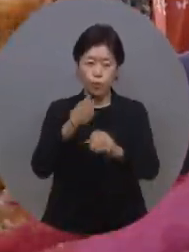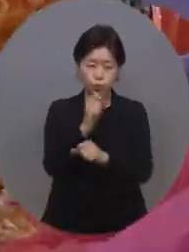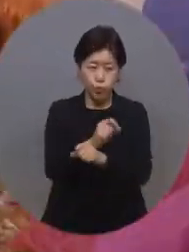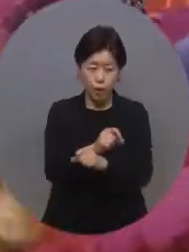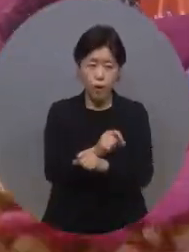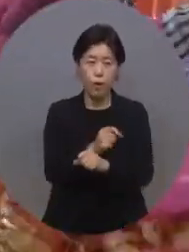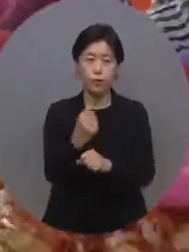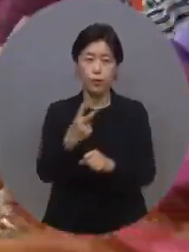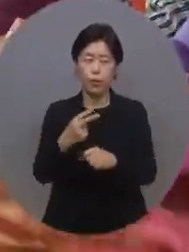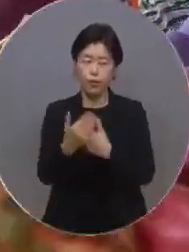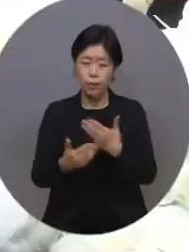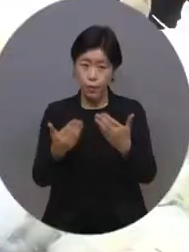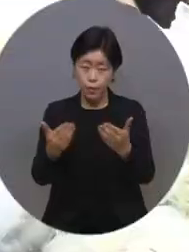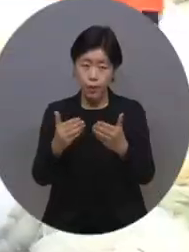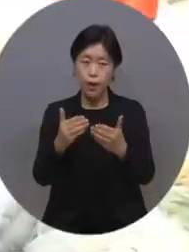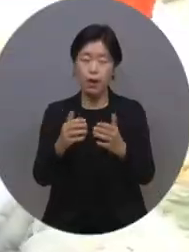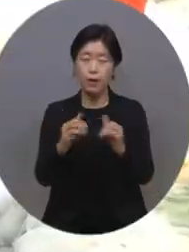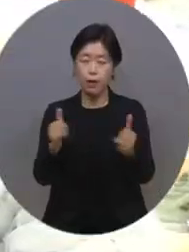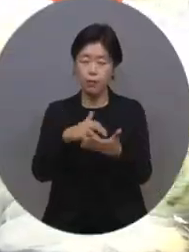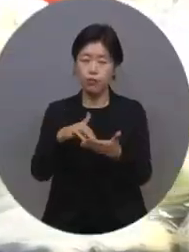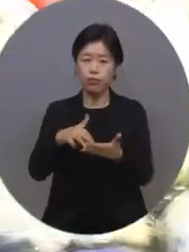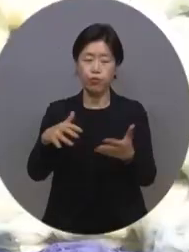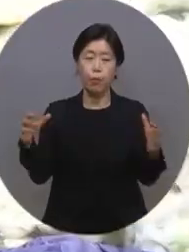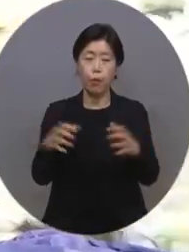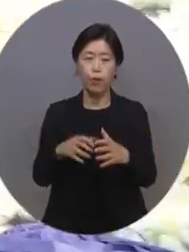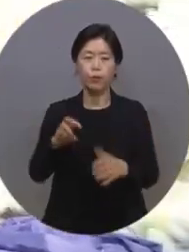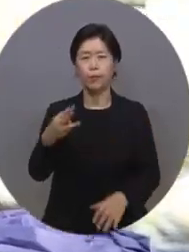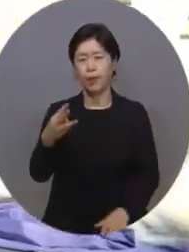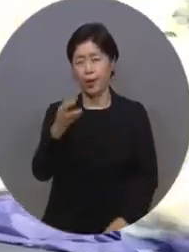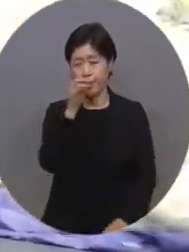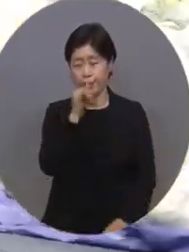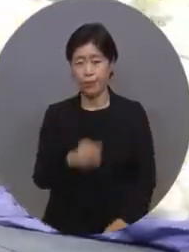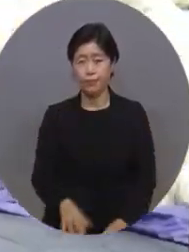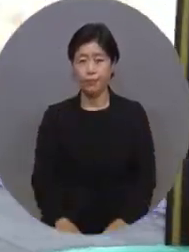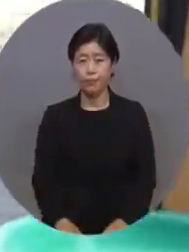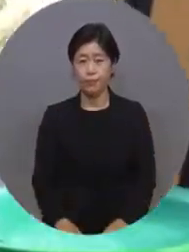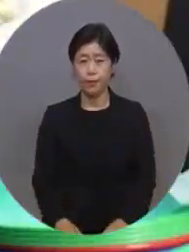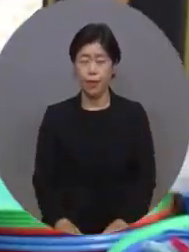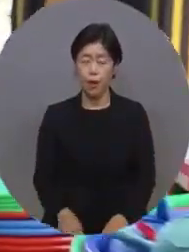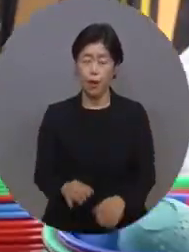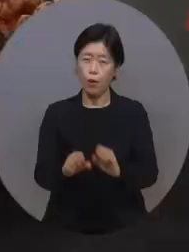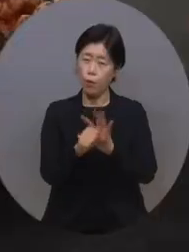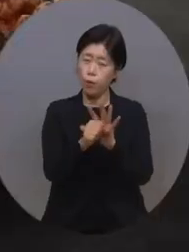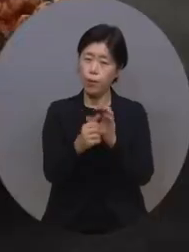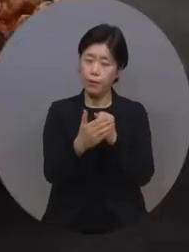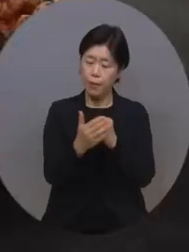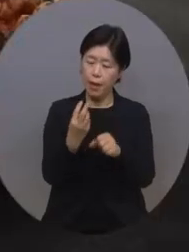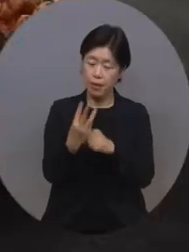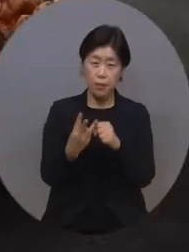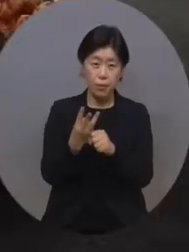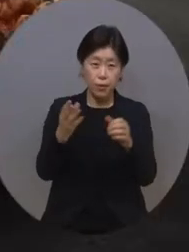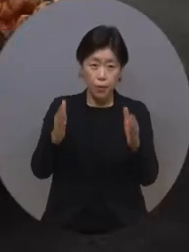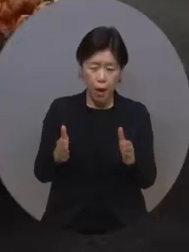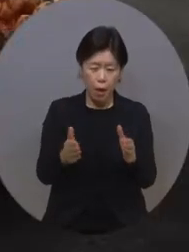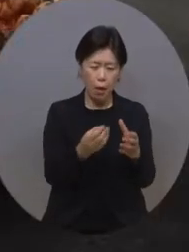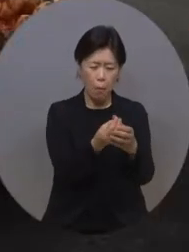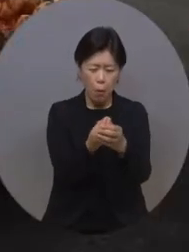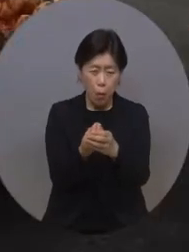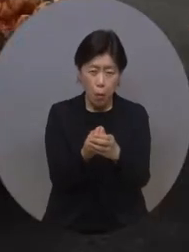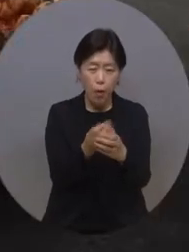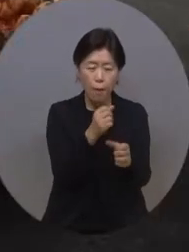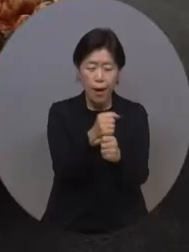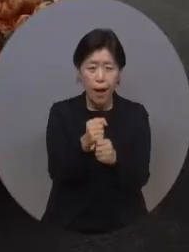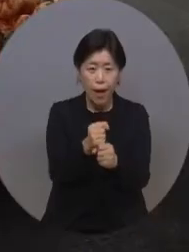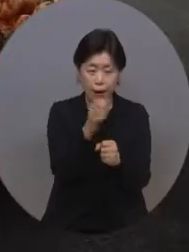명이 참가했습니다. 코로나19로 인해서 3년간 소규모로 나뉘어서 김장을 진행한 후 김장 김치를 받을 각